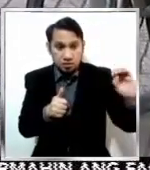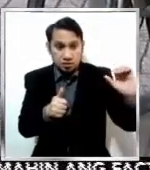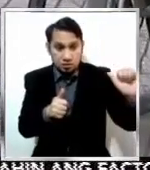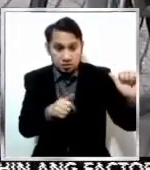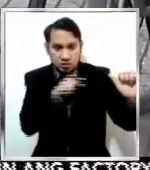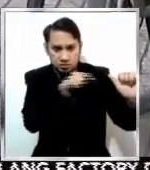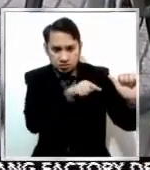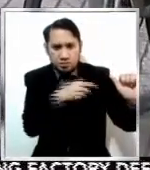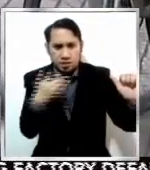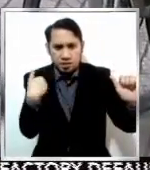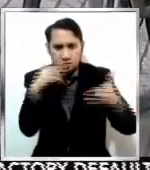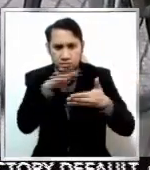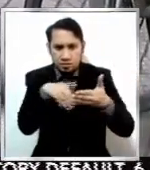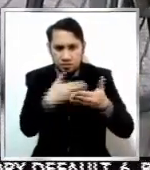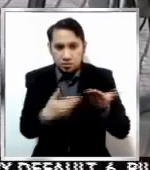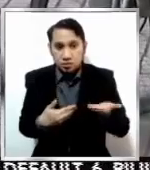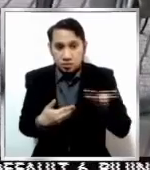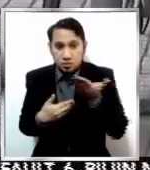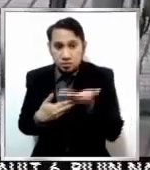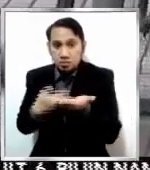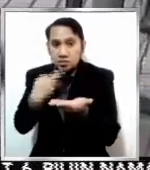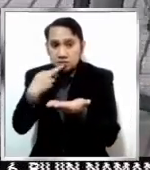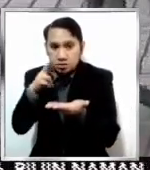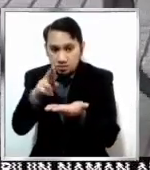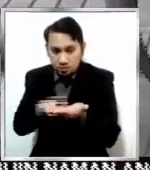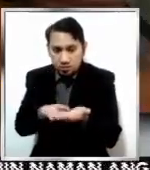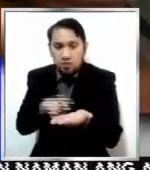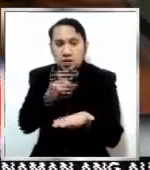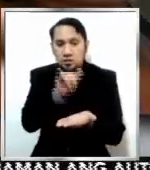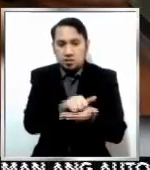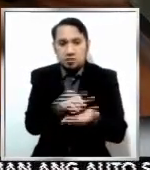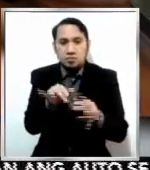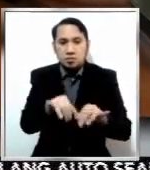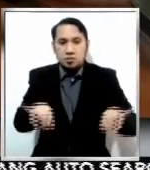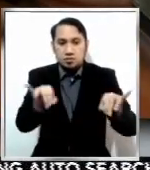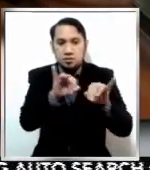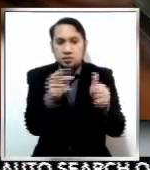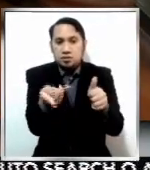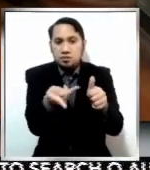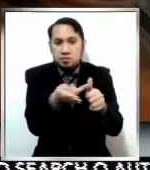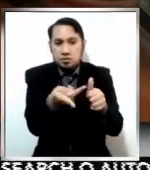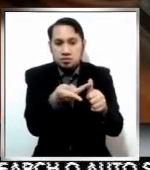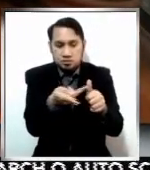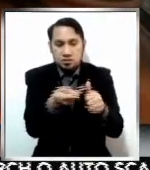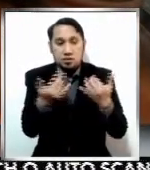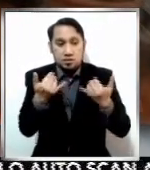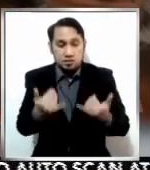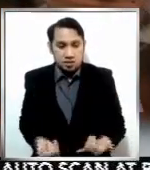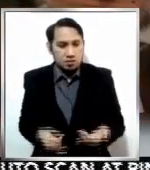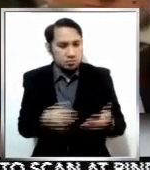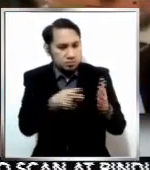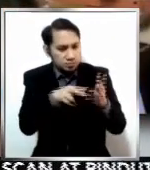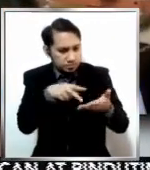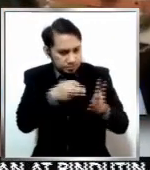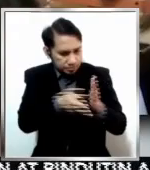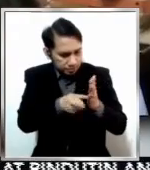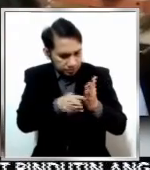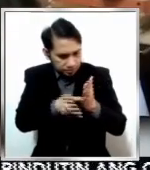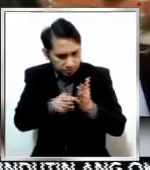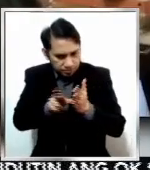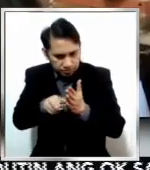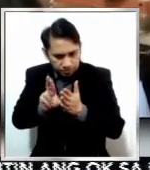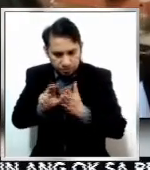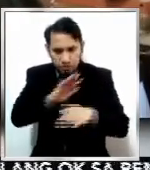kanilang report. No? So syempre priority po ito. Pinag-aaralan na rin daw ni Gierran ang mga report ng Senate Committee of the Whole at ng